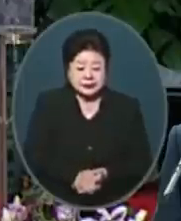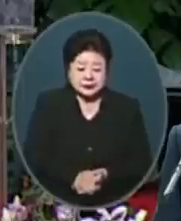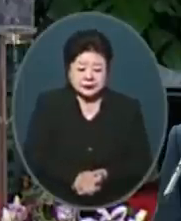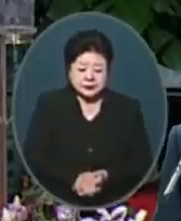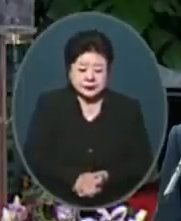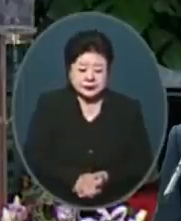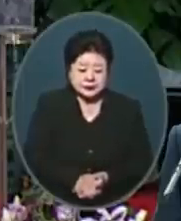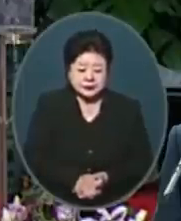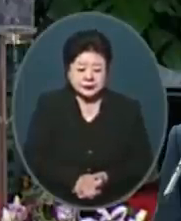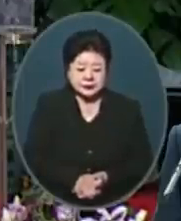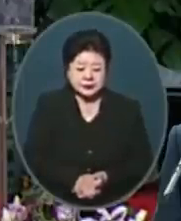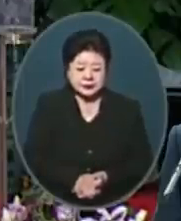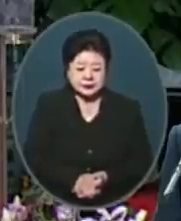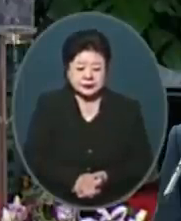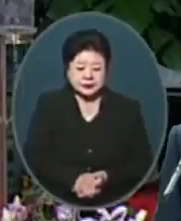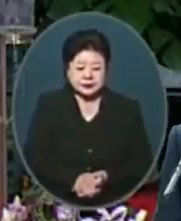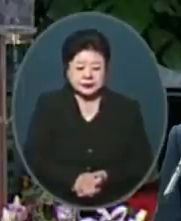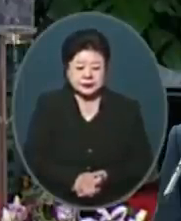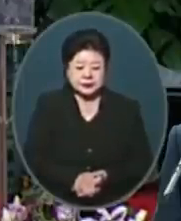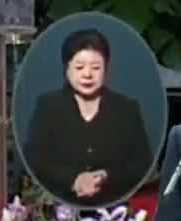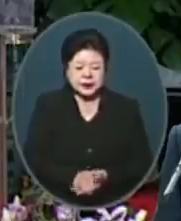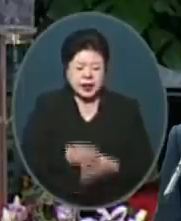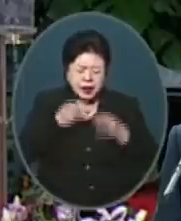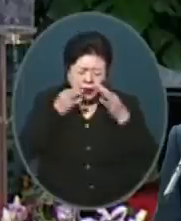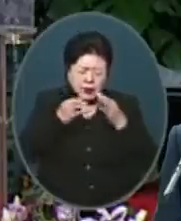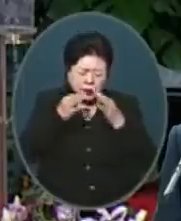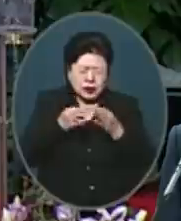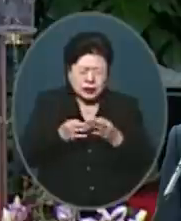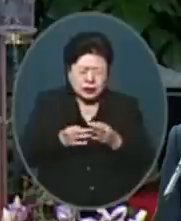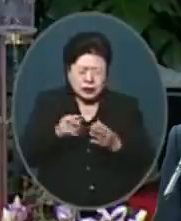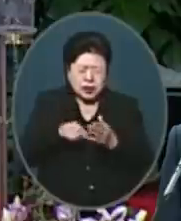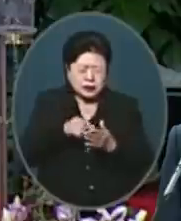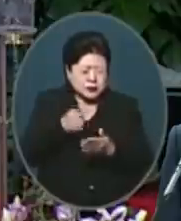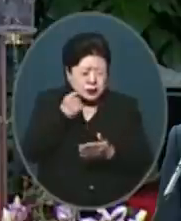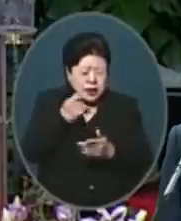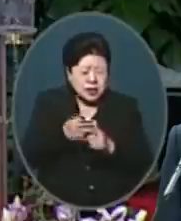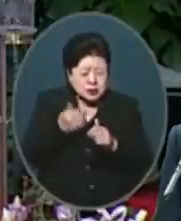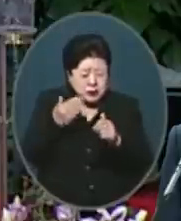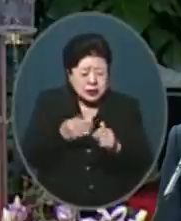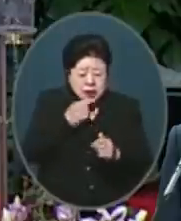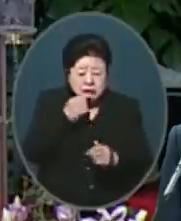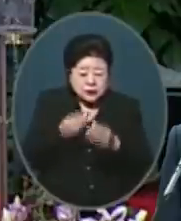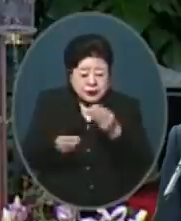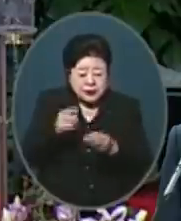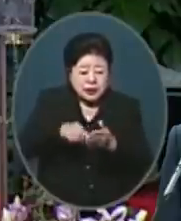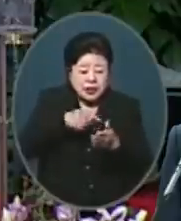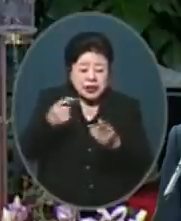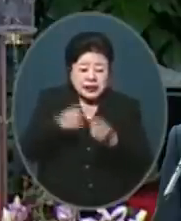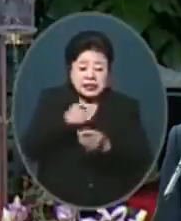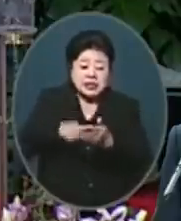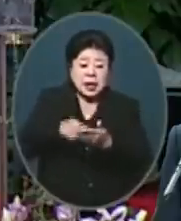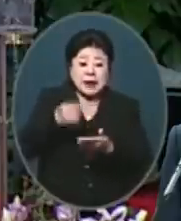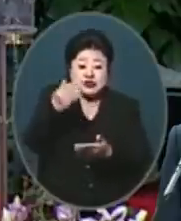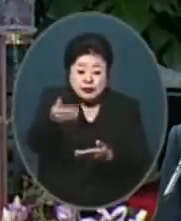사람이 아무리 노력해도 갚을 수가 없습니다. 그런데 예수님께서 그 빚을 갚아주신